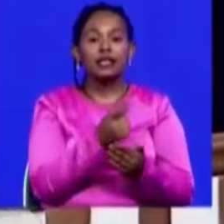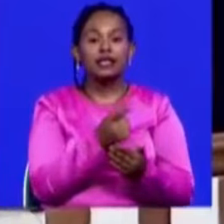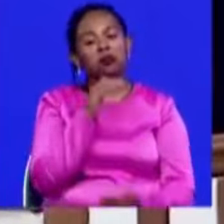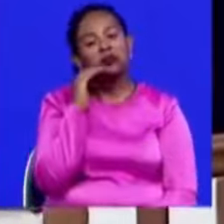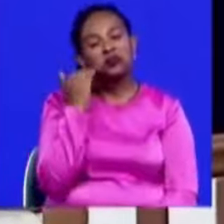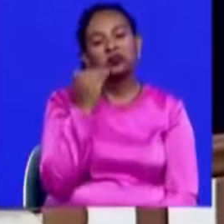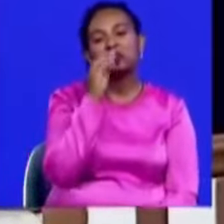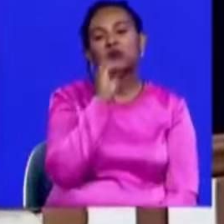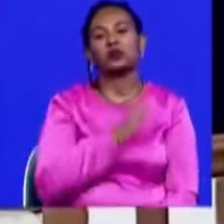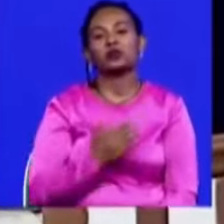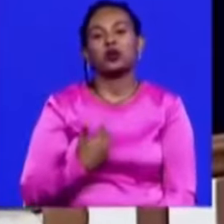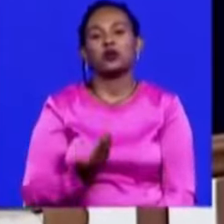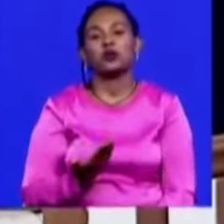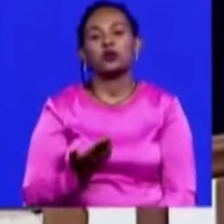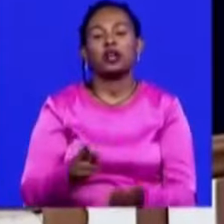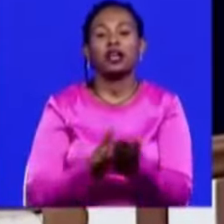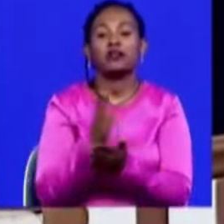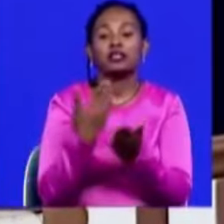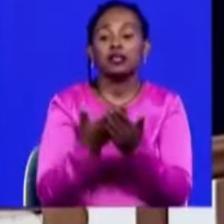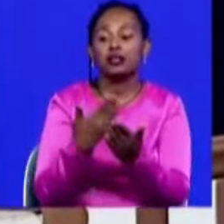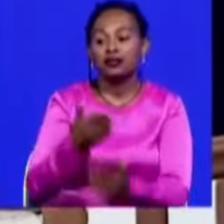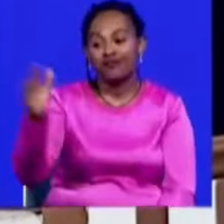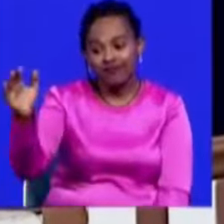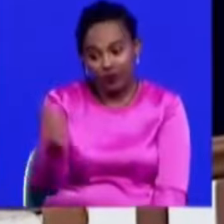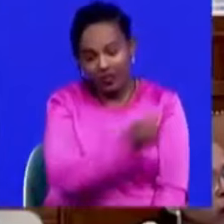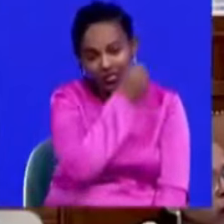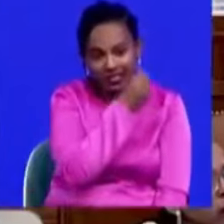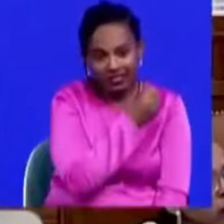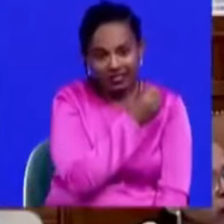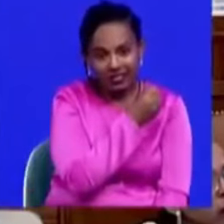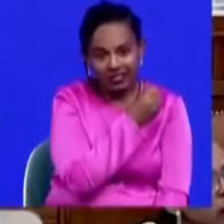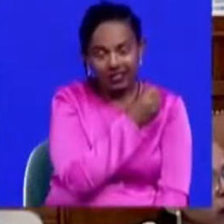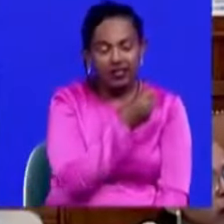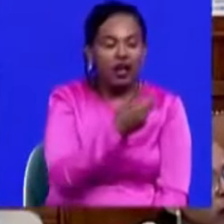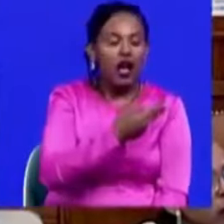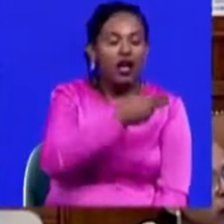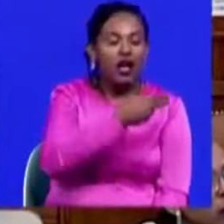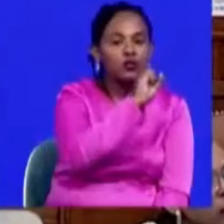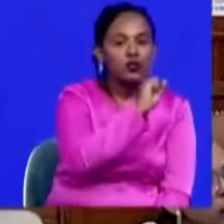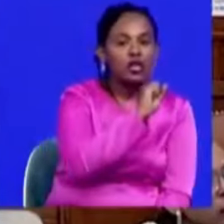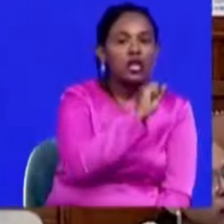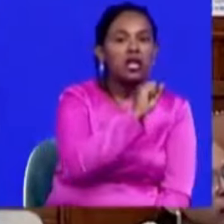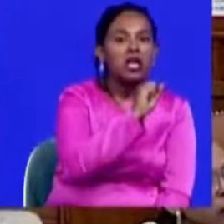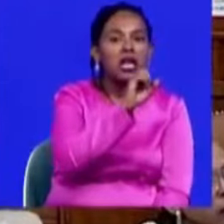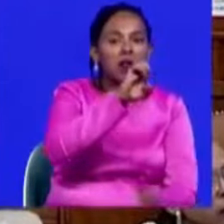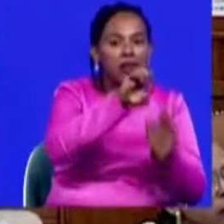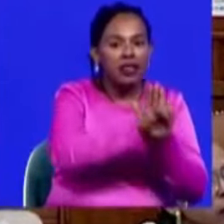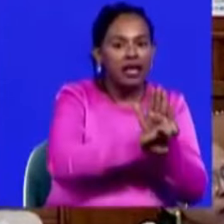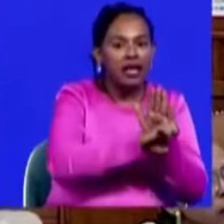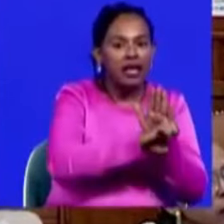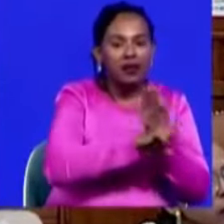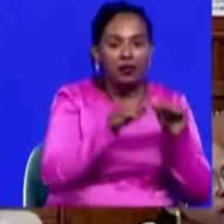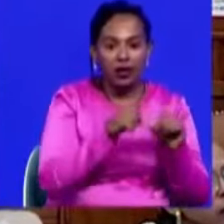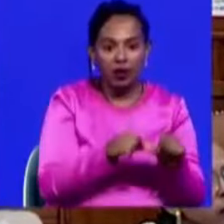አሉ። ከዩኒቨርሲቲ ገንዘብ ቀምተን ለሃይ ስኩል ለኤሌመንተሪ ያዋል